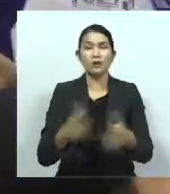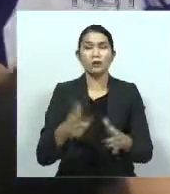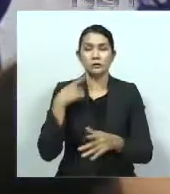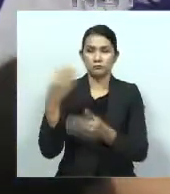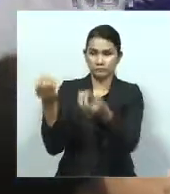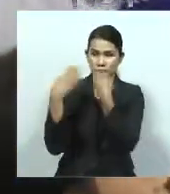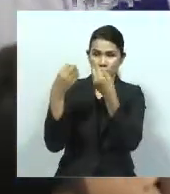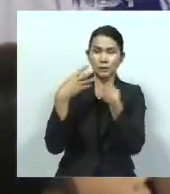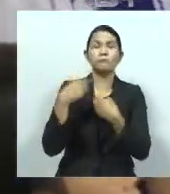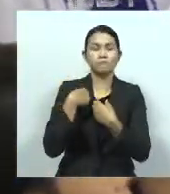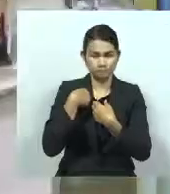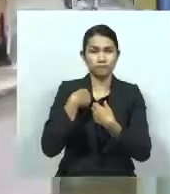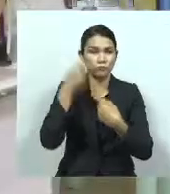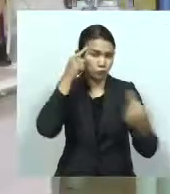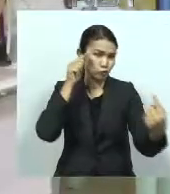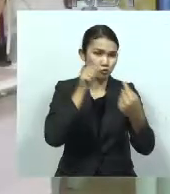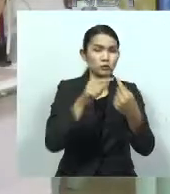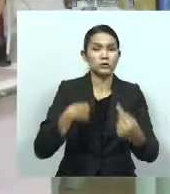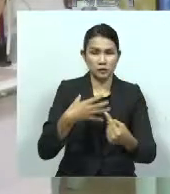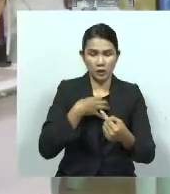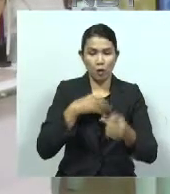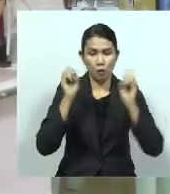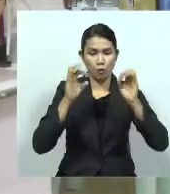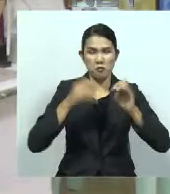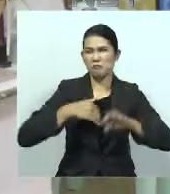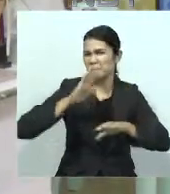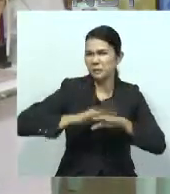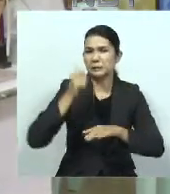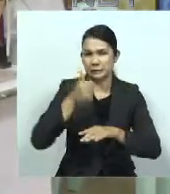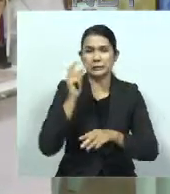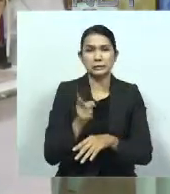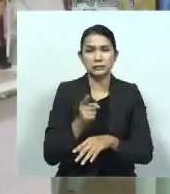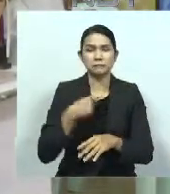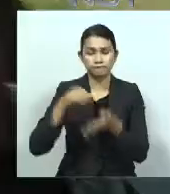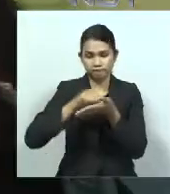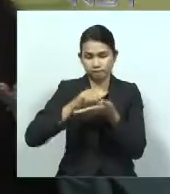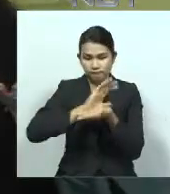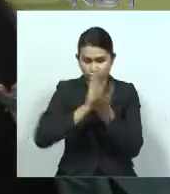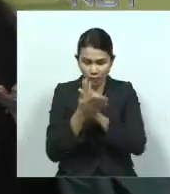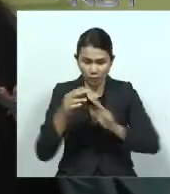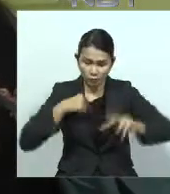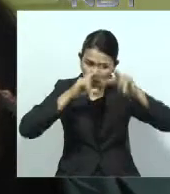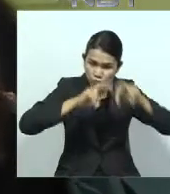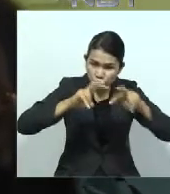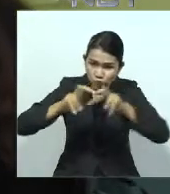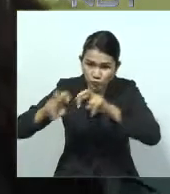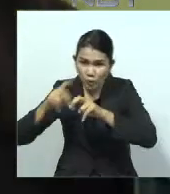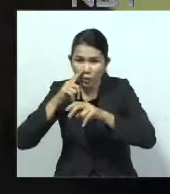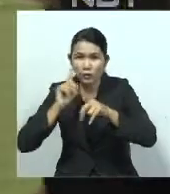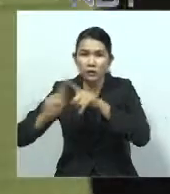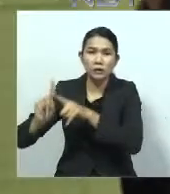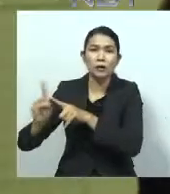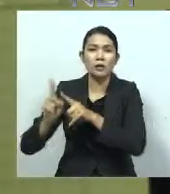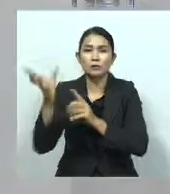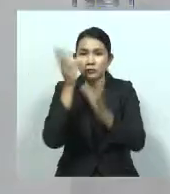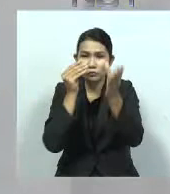อุ๋ยได้ตั้งธงไว้ว่าต้องเป็นครูมืออาชีพให้ได้จึงได้ปรับตัวเองค้นคว้าเรื่องราวคำสอนของท่านพัฒนา